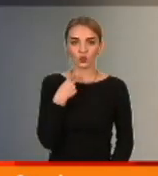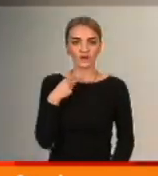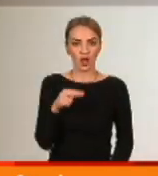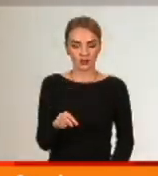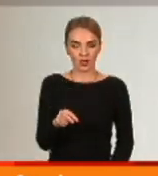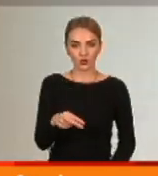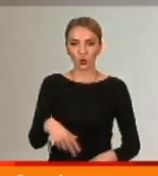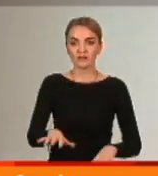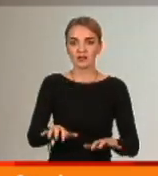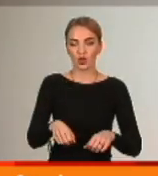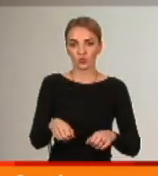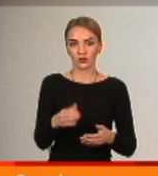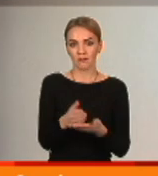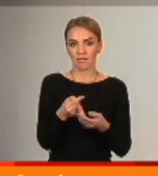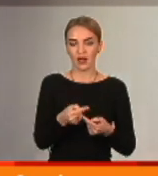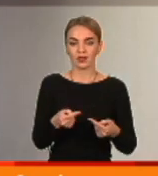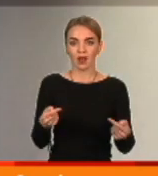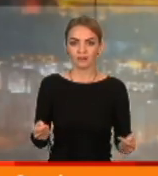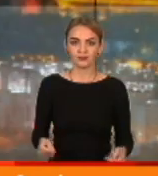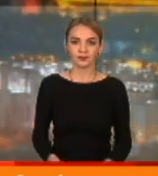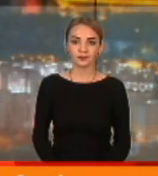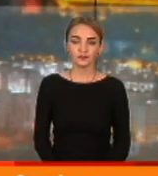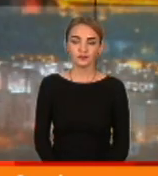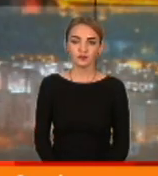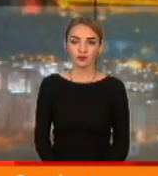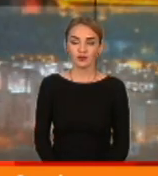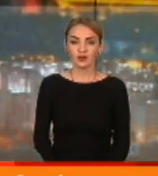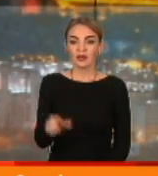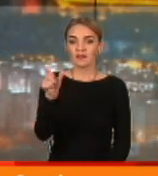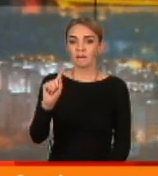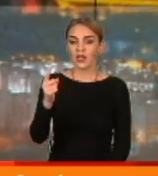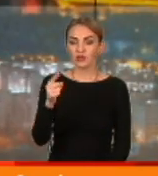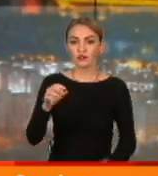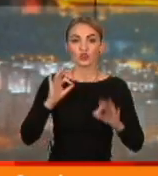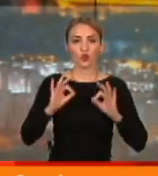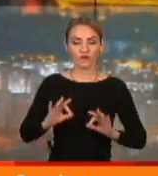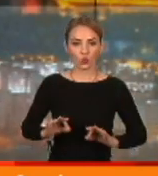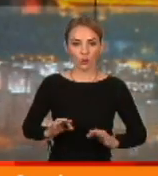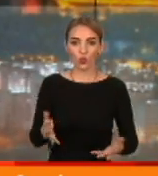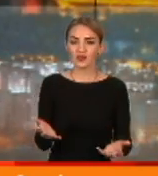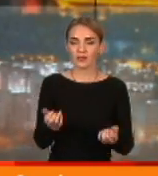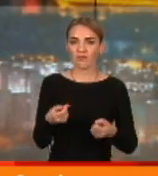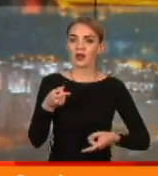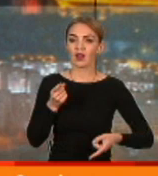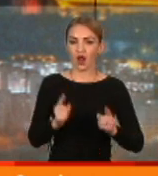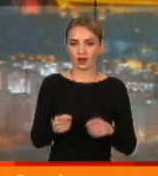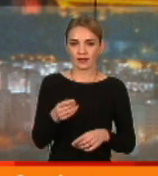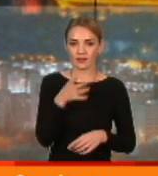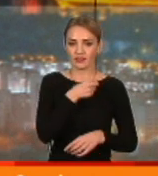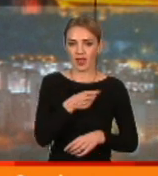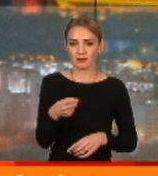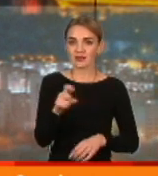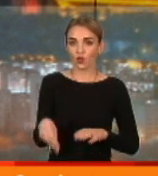ув'язнення з конфіскацією майна. Він став першим чиновником, який отримав реальний термін